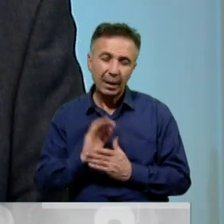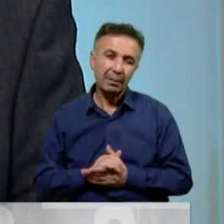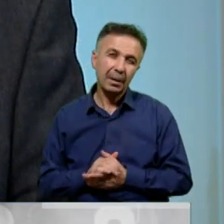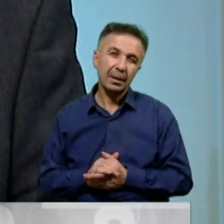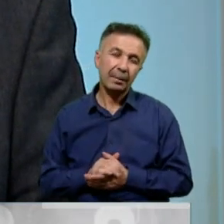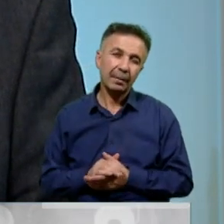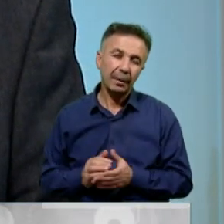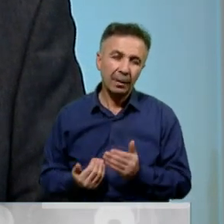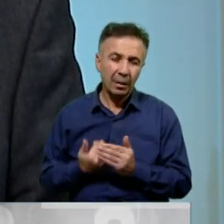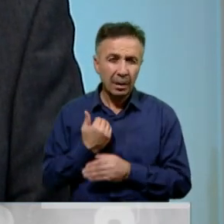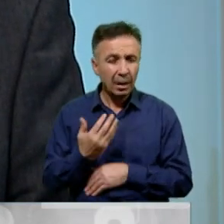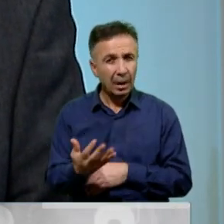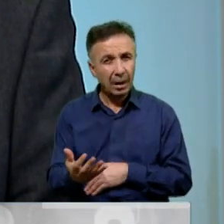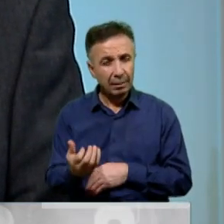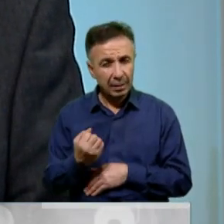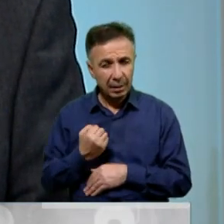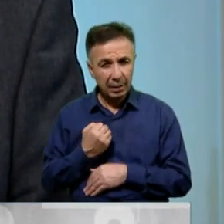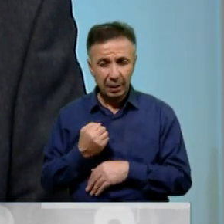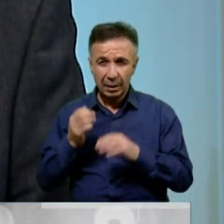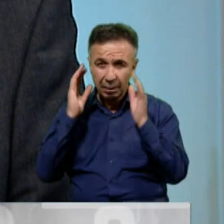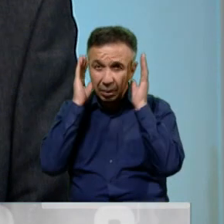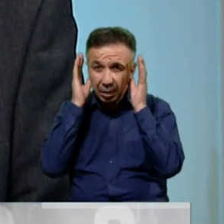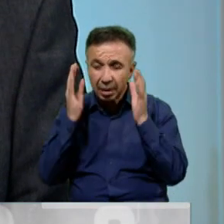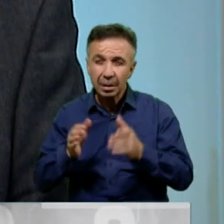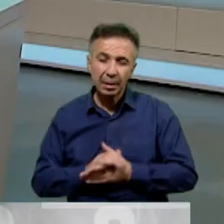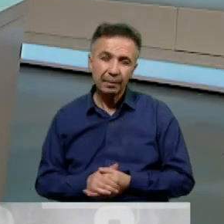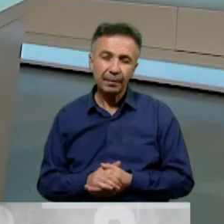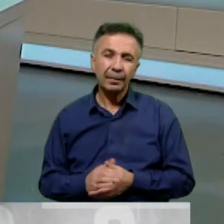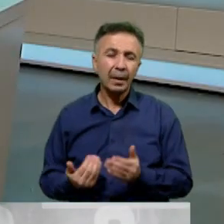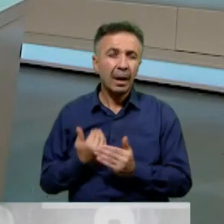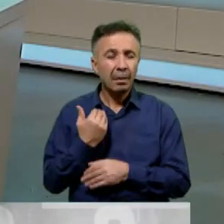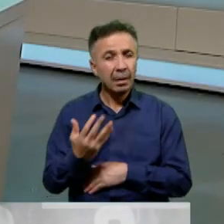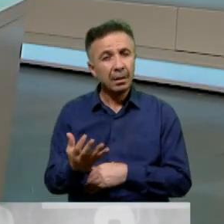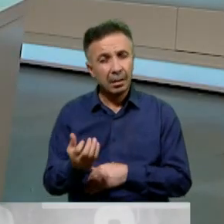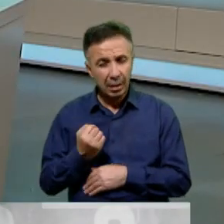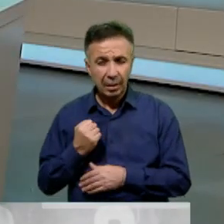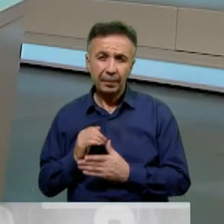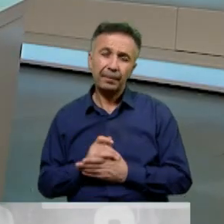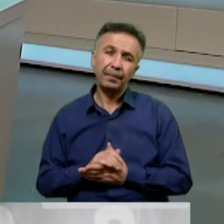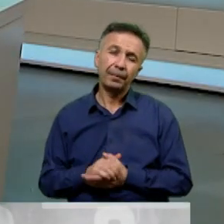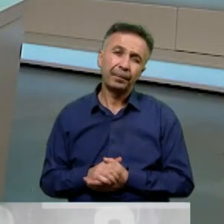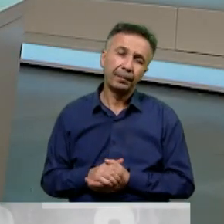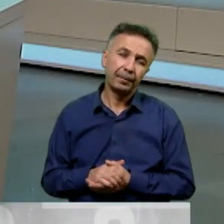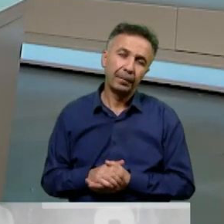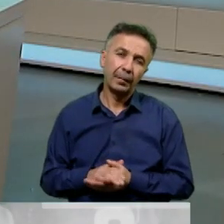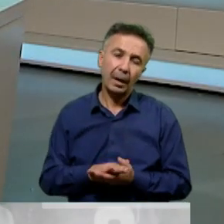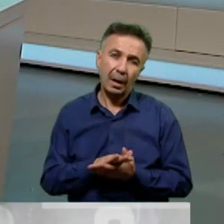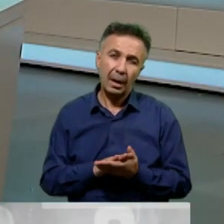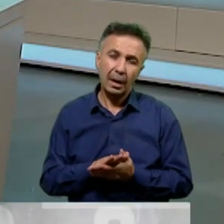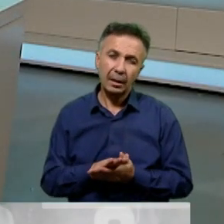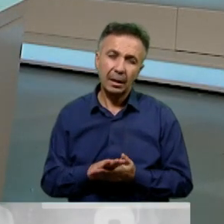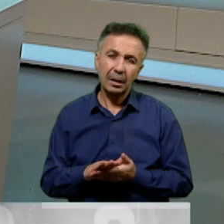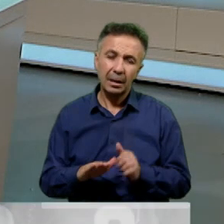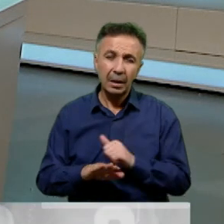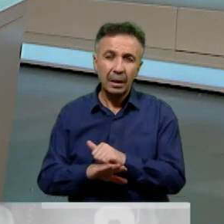şekliyle abdest alacak, vakti geçirmeden namazını kılacaktır. Peki abdestini aldı diyelim hocam Elif Hanım. Yani ayaklarını yıkamayı terk